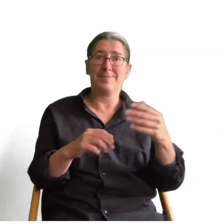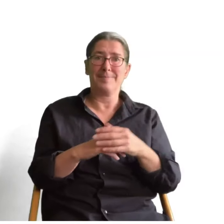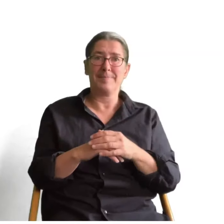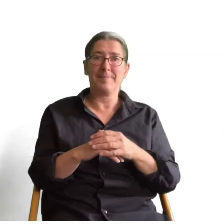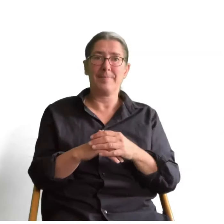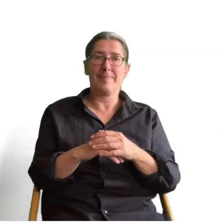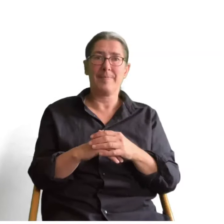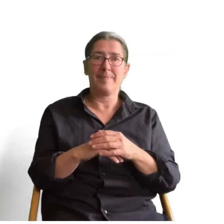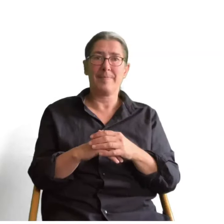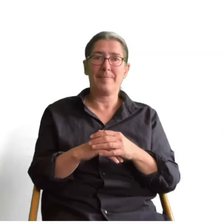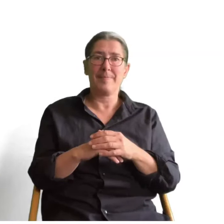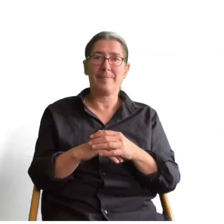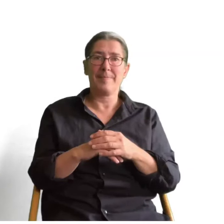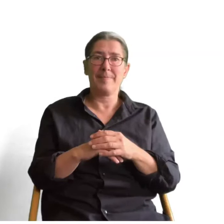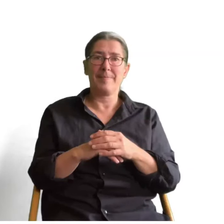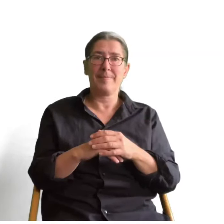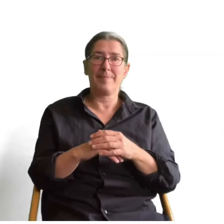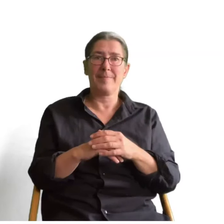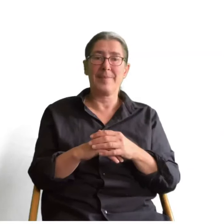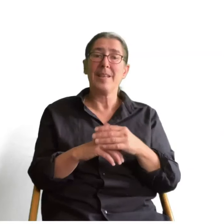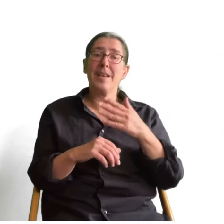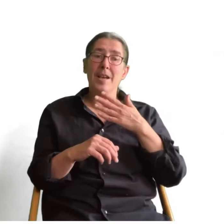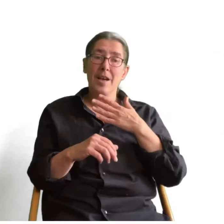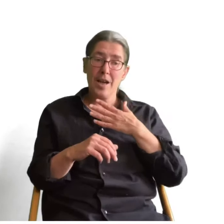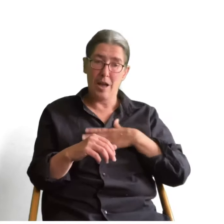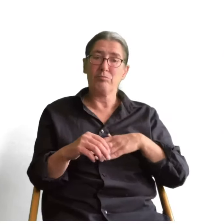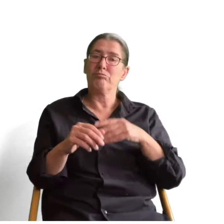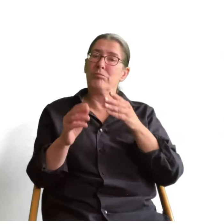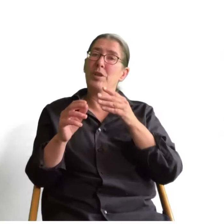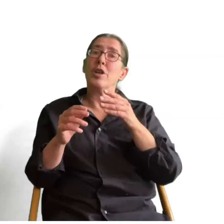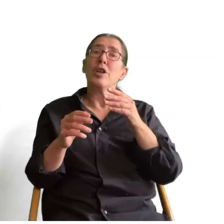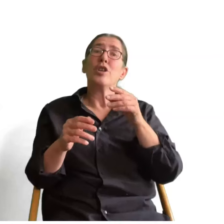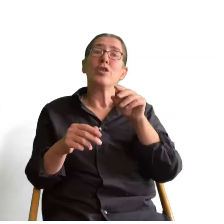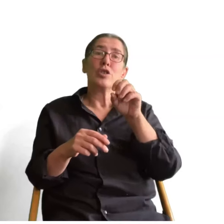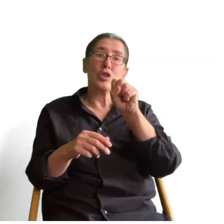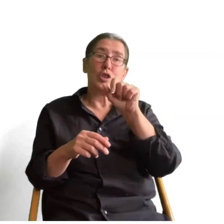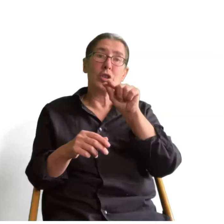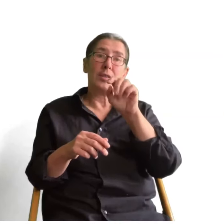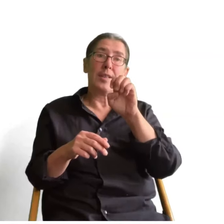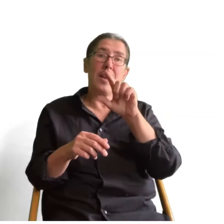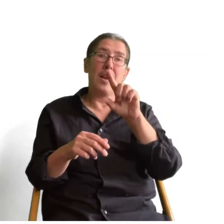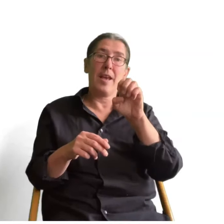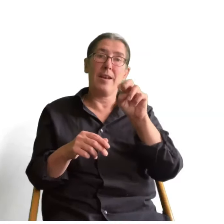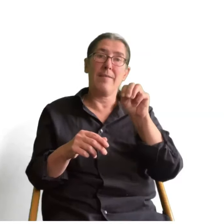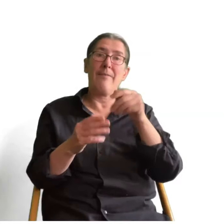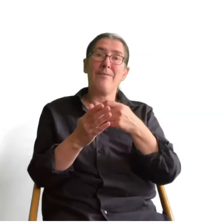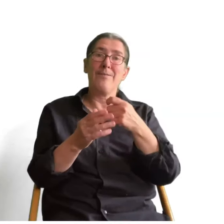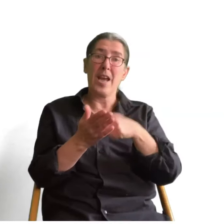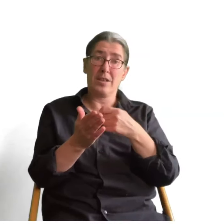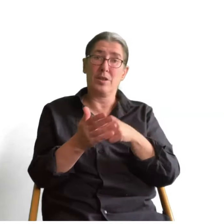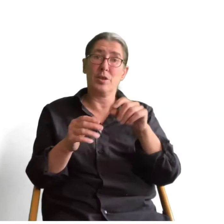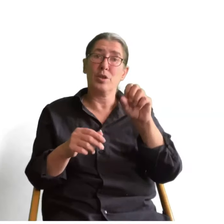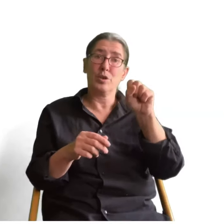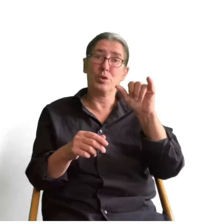Dezimalzahlen gerne mal in einem Stellenwertsystem schreibt. Und das möchte